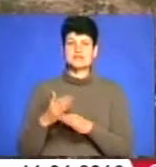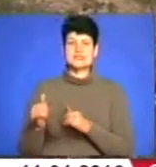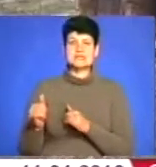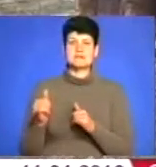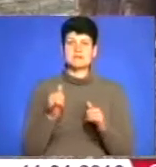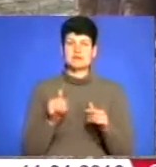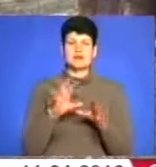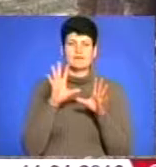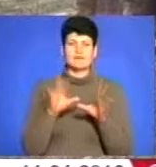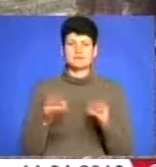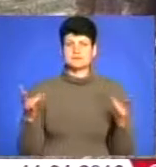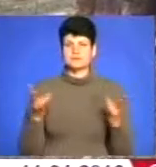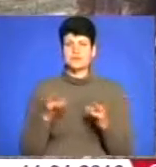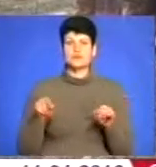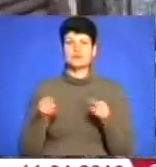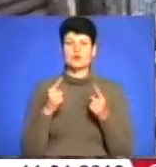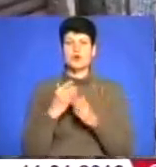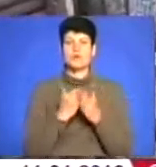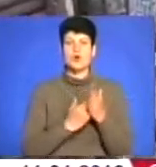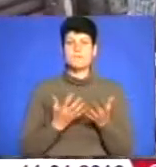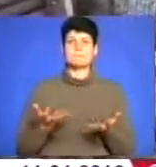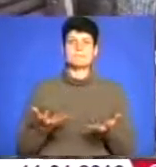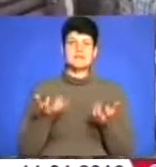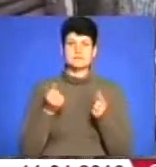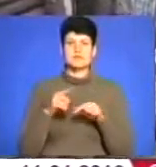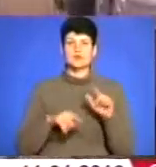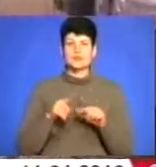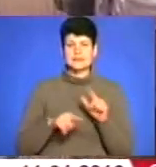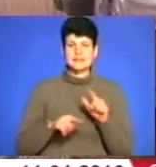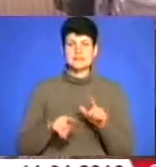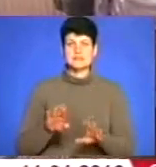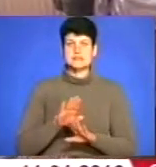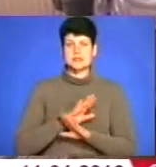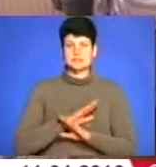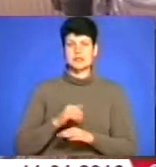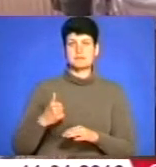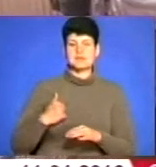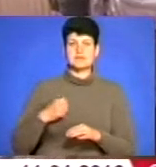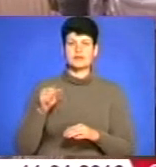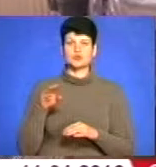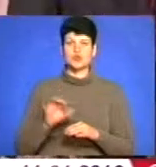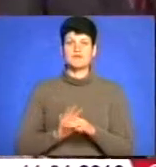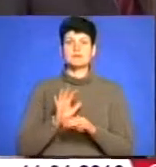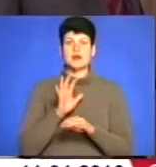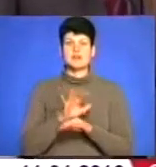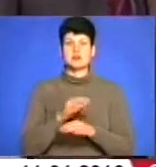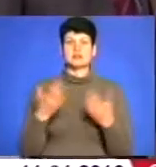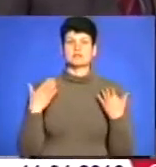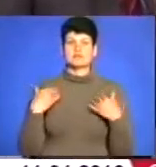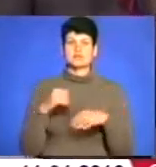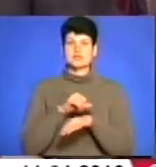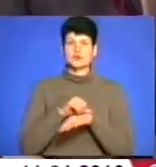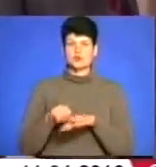забезпечених найнеобхіднішим. Створено програму підтримки родин загиблих бійців АТО, відправлено на відпочинок за кордон дітей